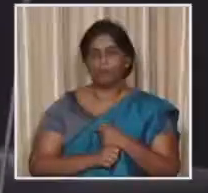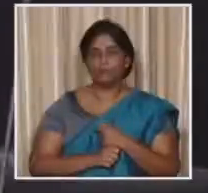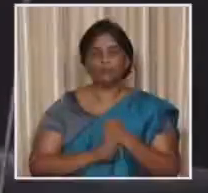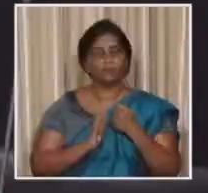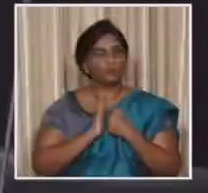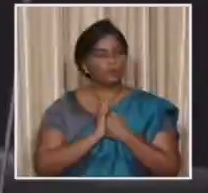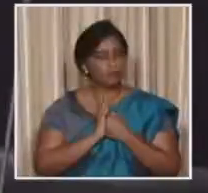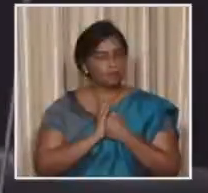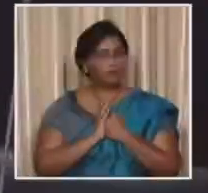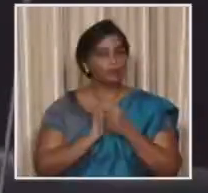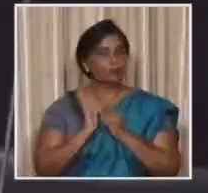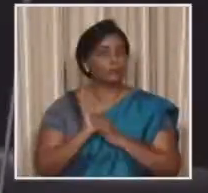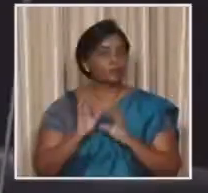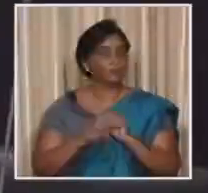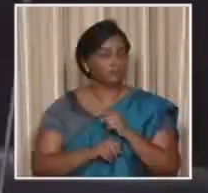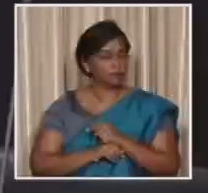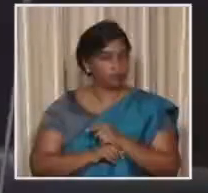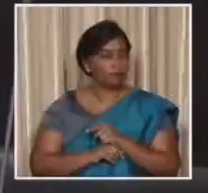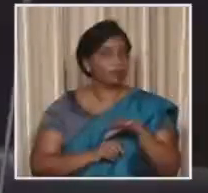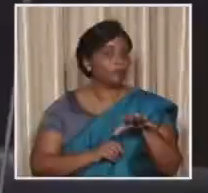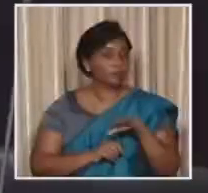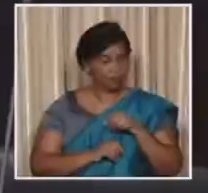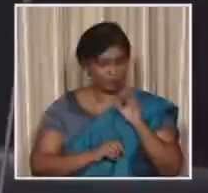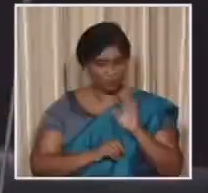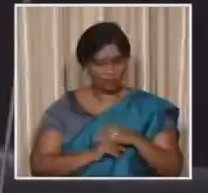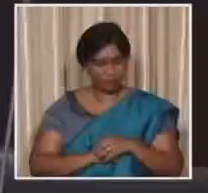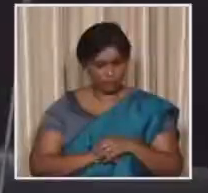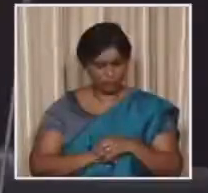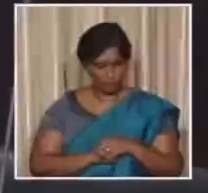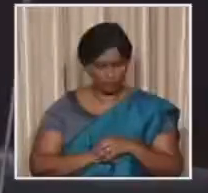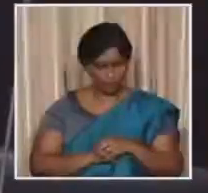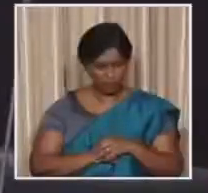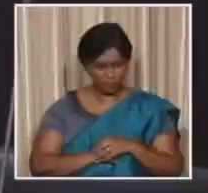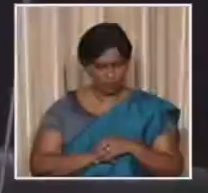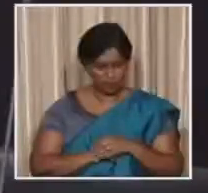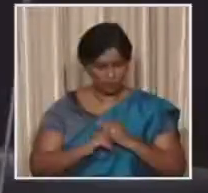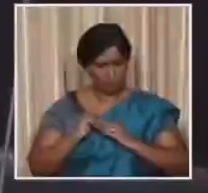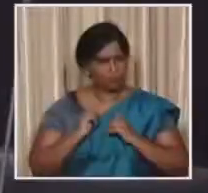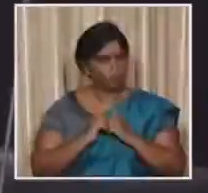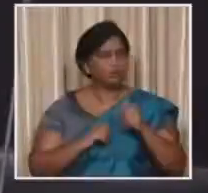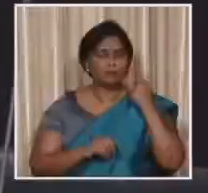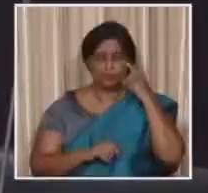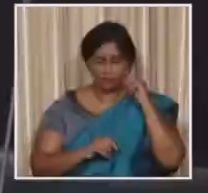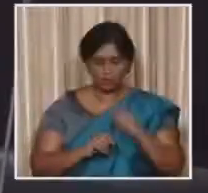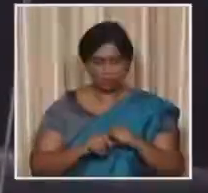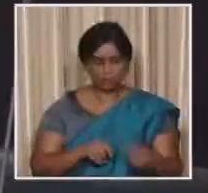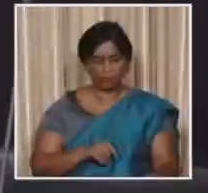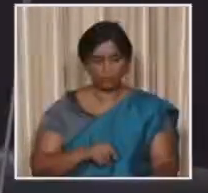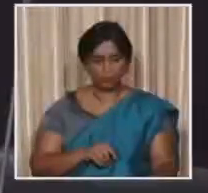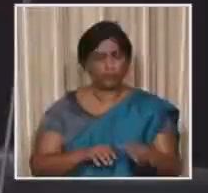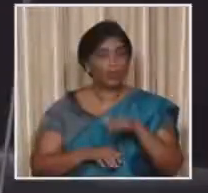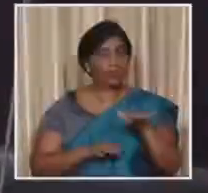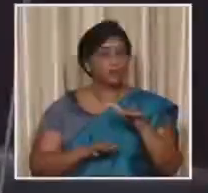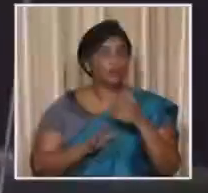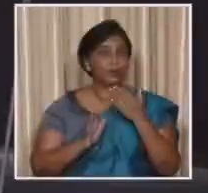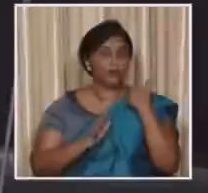ගරු මේ මාධ්‍ය භාවිතය තුළ අධ්‍යතන ලංකාවේ විශේෂයෙන් සමාජ